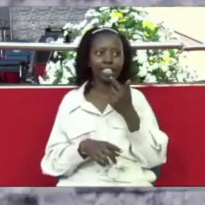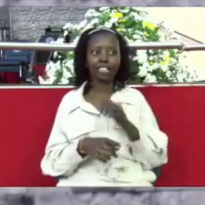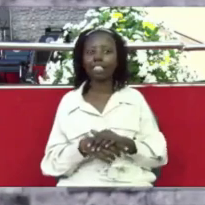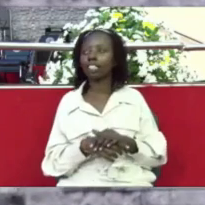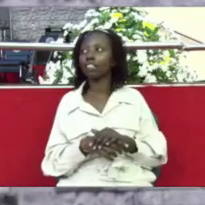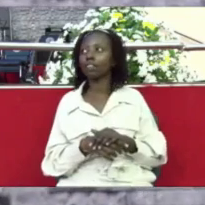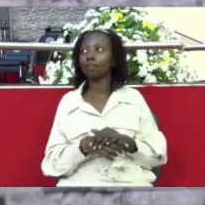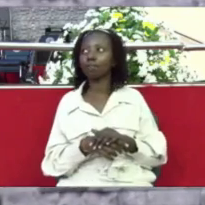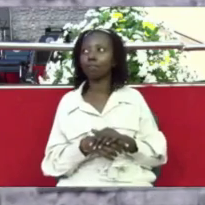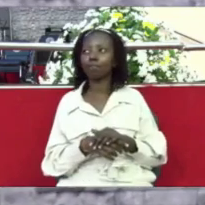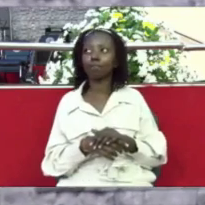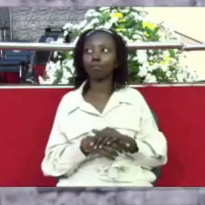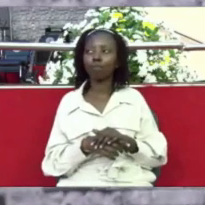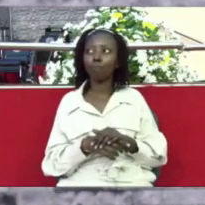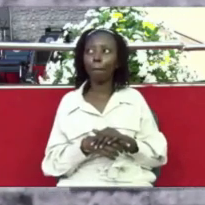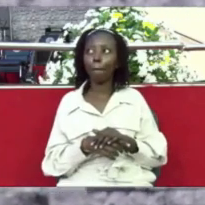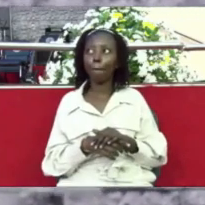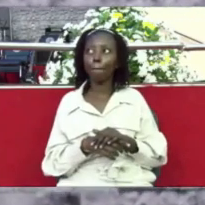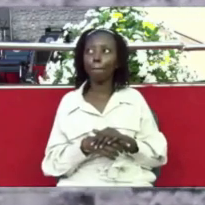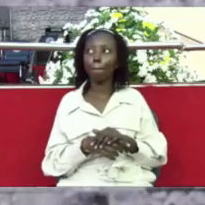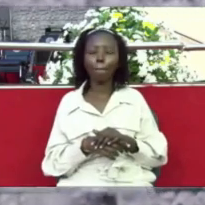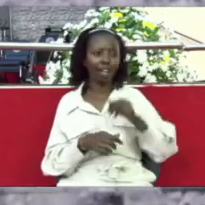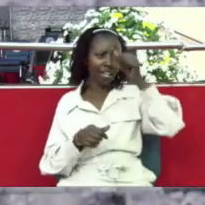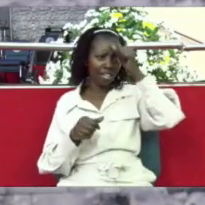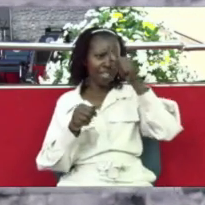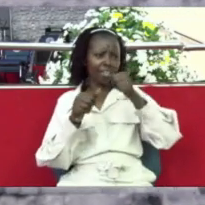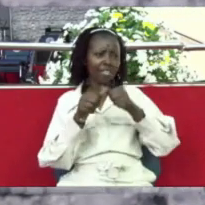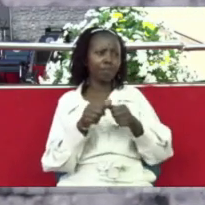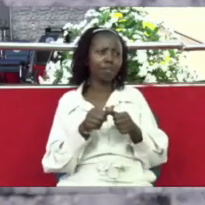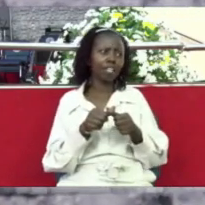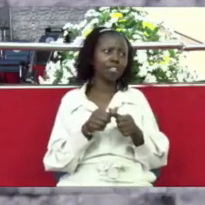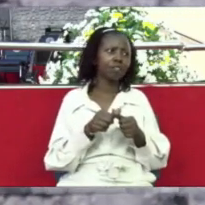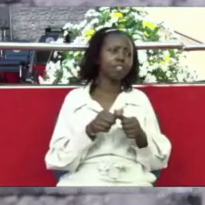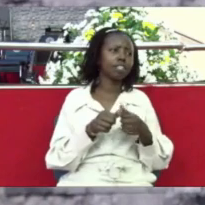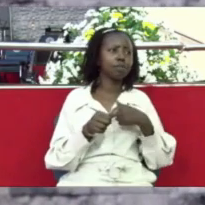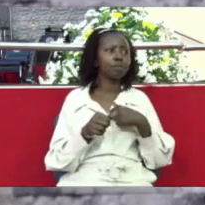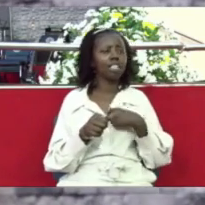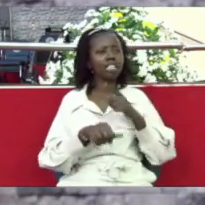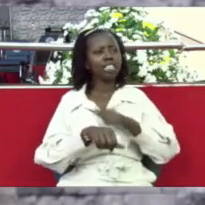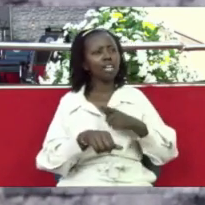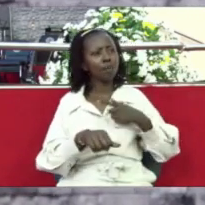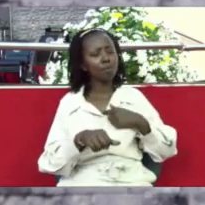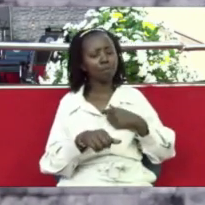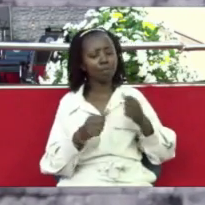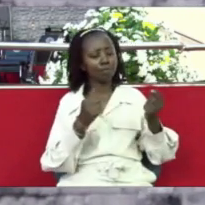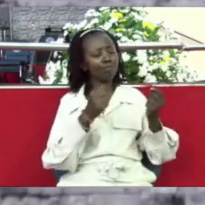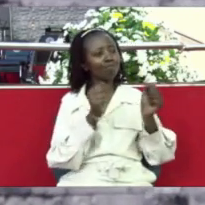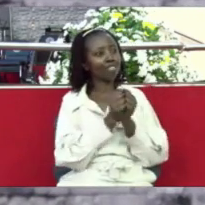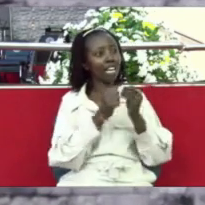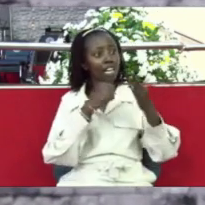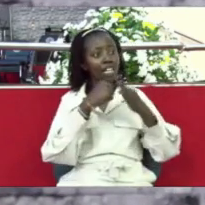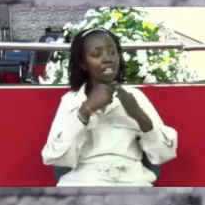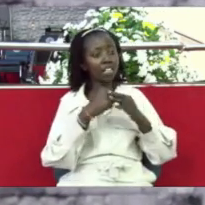harufu na pia ningeweza kuielewa. Reminded me of being 18 again. Ilikuwa inanikumbusha pale nilikuwa miaka 18.